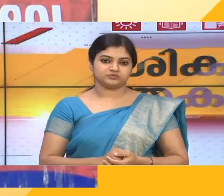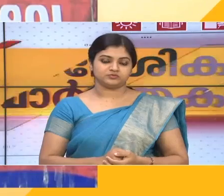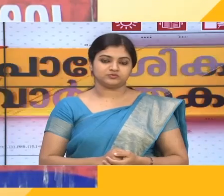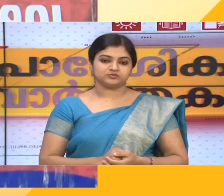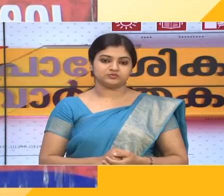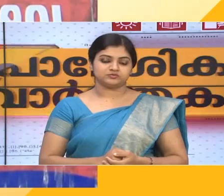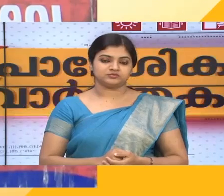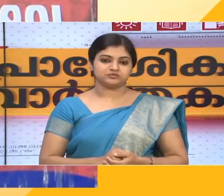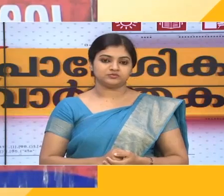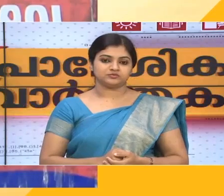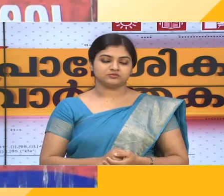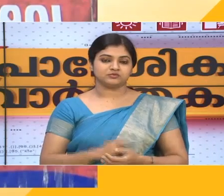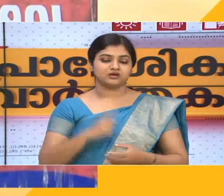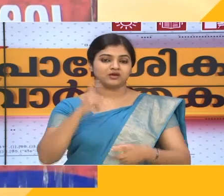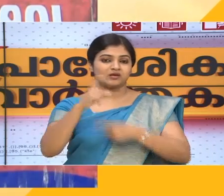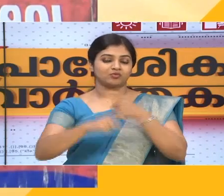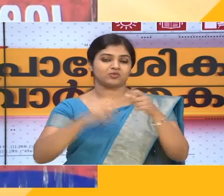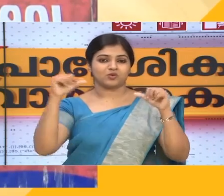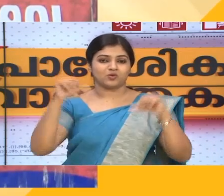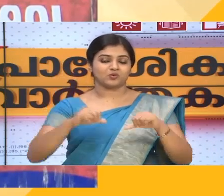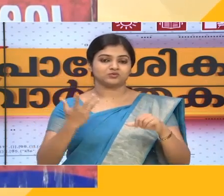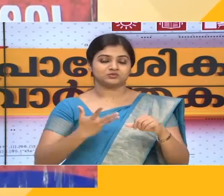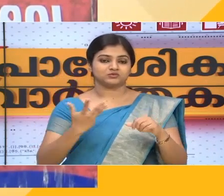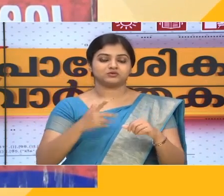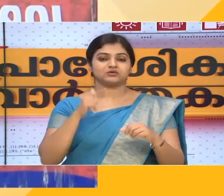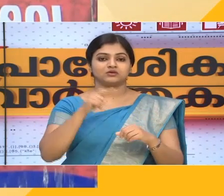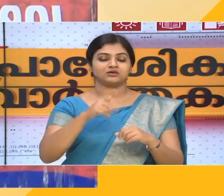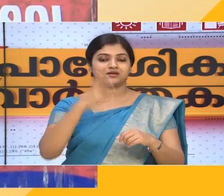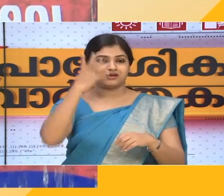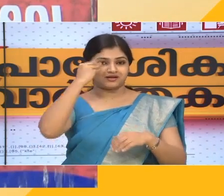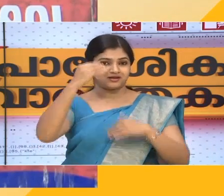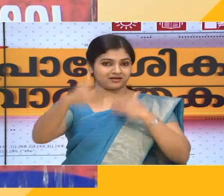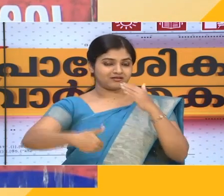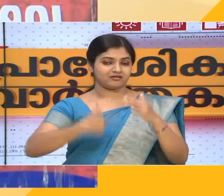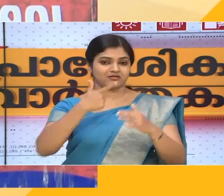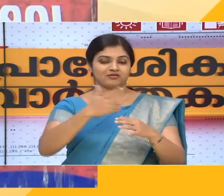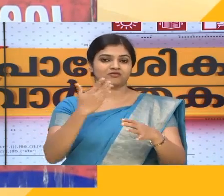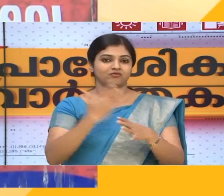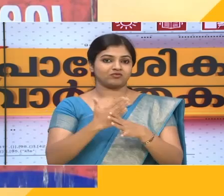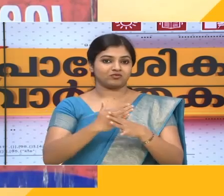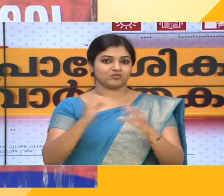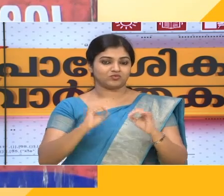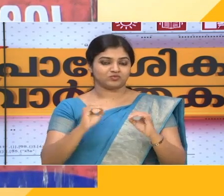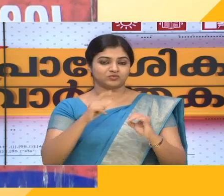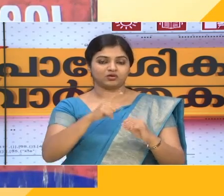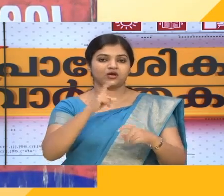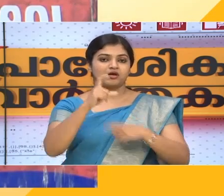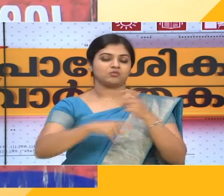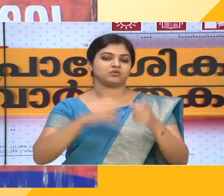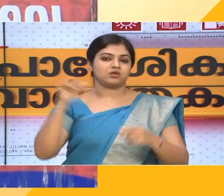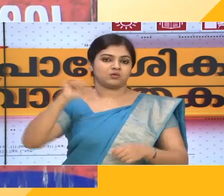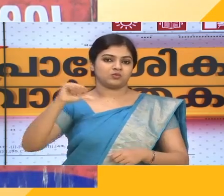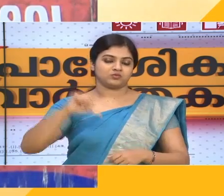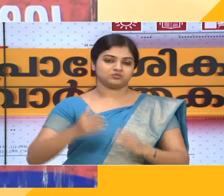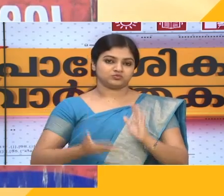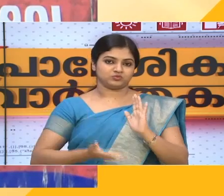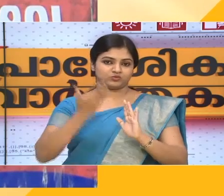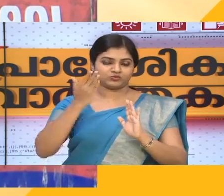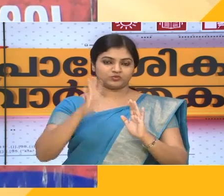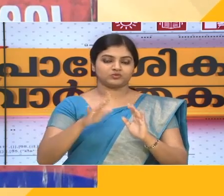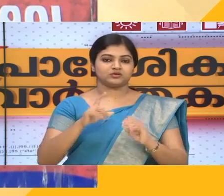ചെയ്യും. കമ്പനി നഷ്ടത്തിലാണല്ലോ മെയിൻ കാരണം. 3-ാമത്തെ ഷിഫ്റ്റ് ഓടുന്നില്ല. അതിന് 3-ാം ഷിഫ്റ്റിൽ ഓടിയെങ്കിൽ മാത്രമേ ഈ കമ്പനി നല്ല രീതിയിൽ മുന്നോട്ട് പോകാൻ പറ്റുകയുള്ളൂ. അതുകൊണ്ട് മുഖ്യമന്ത്രിയുടെ